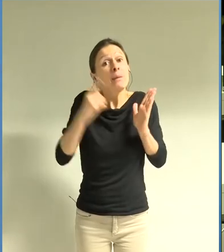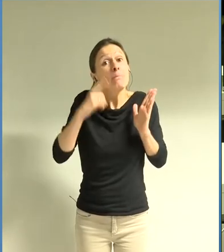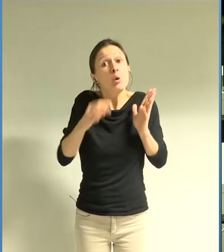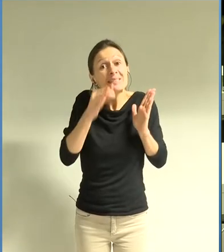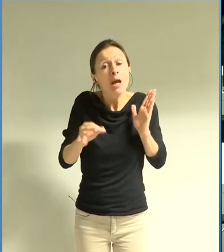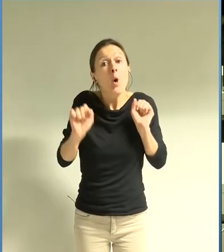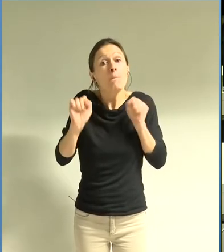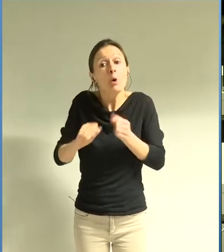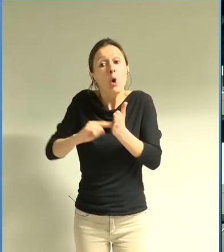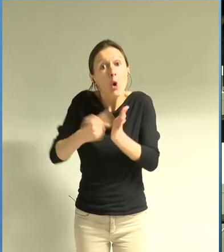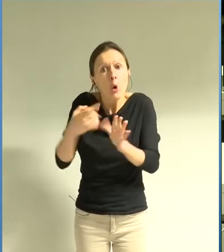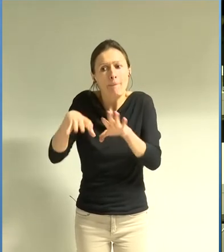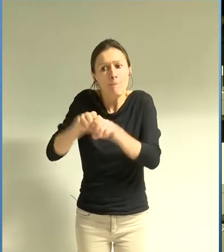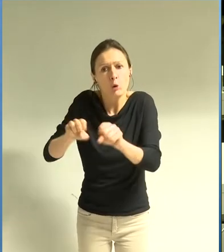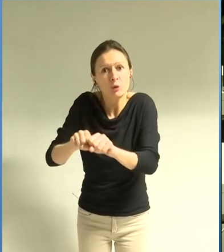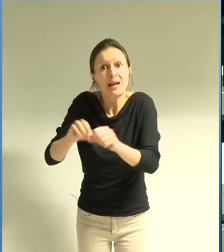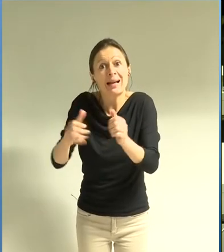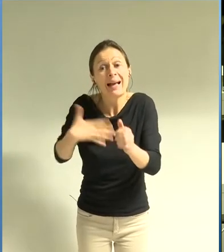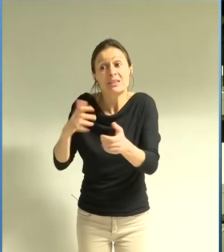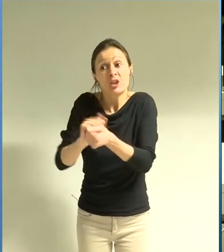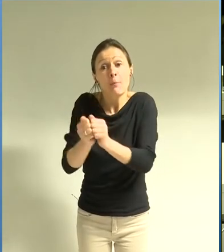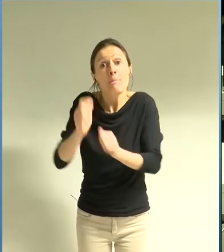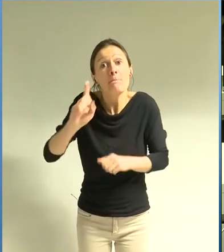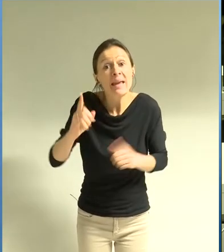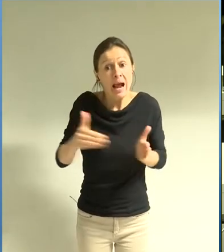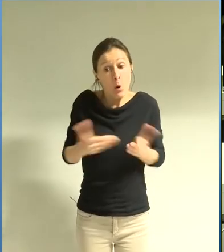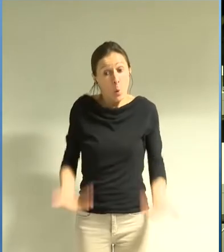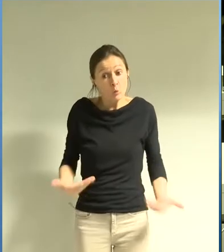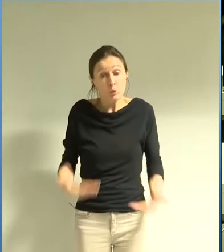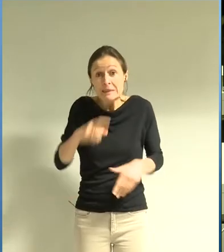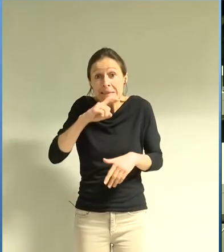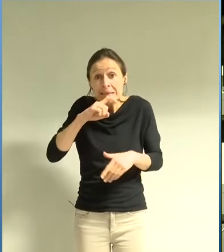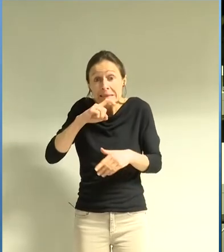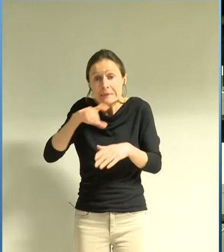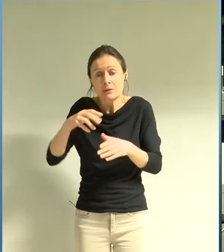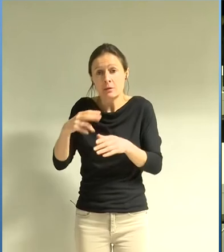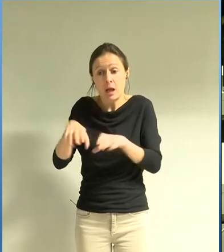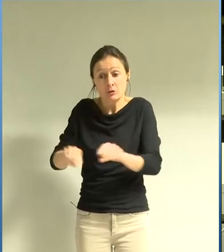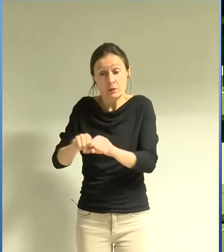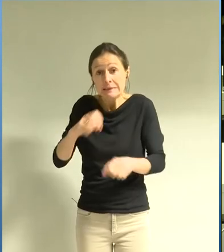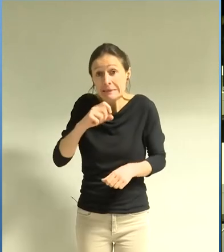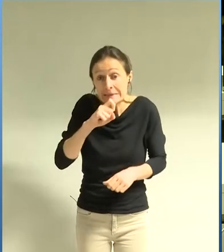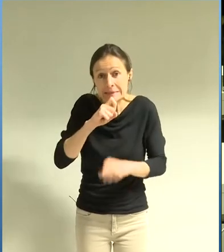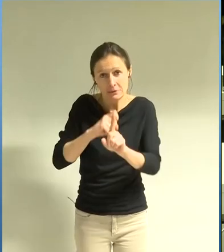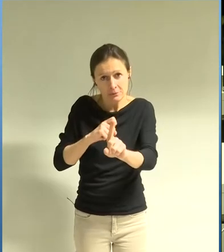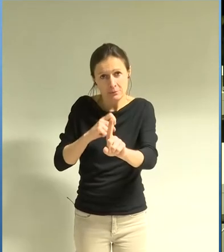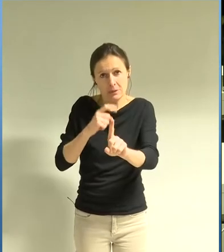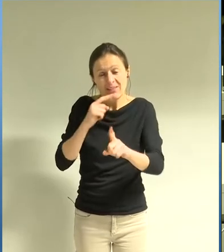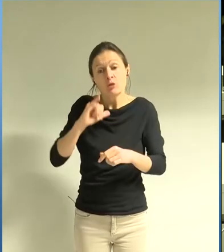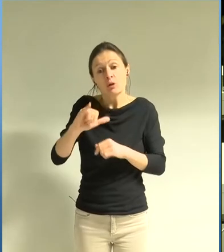précis il faut dire les choses donc on devrait passer de pas être le le cap et vernal d'ici le 28 février date à laquelle